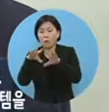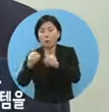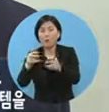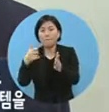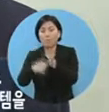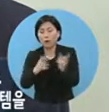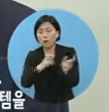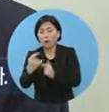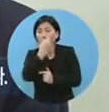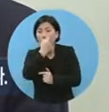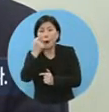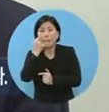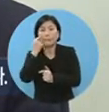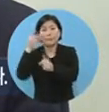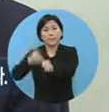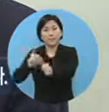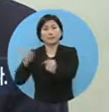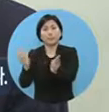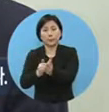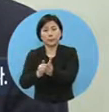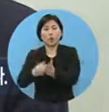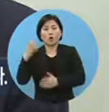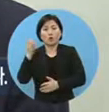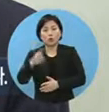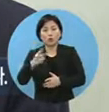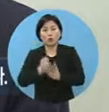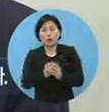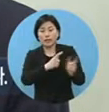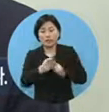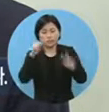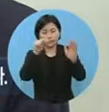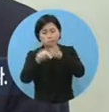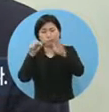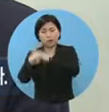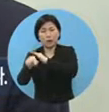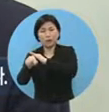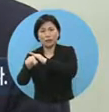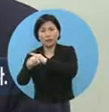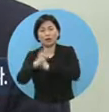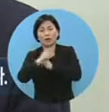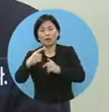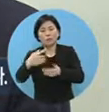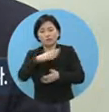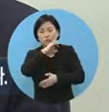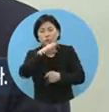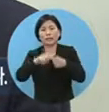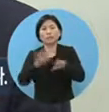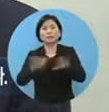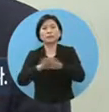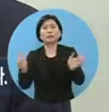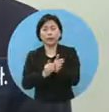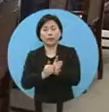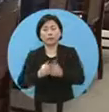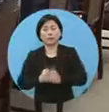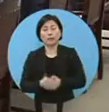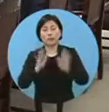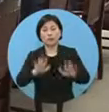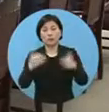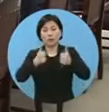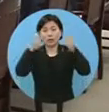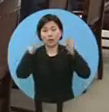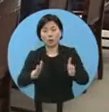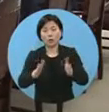예방 시스템을 구축하도록 당부하였고 보성 실동천 현장을 방문하여 민원을 해결하였습니다.